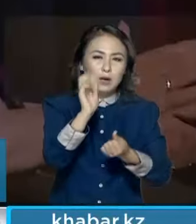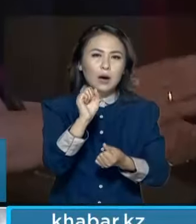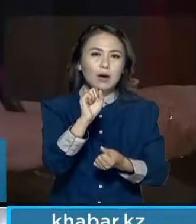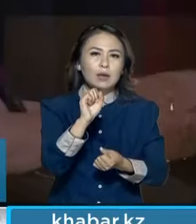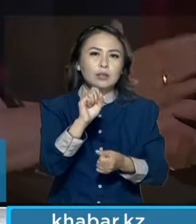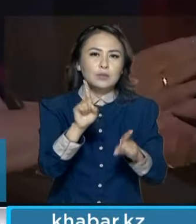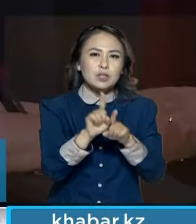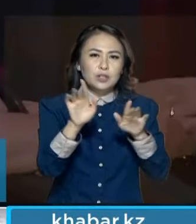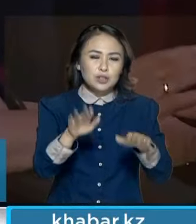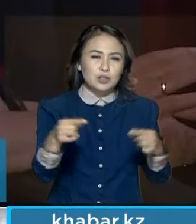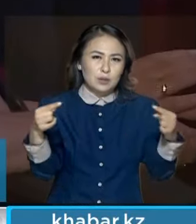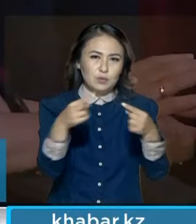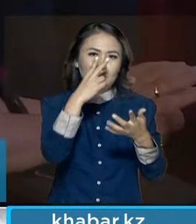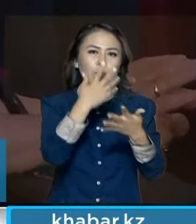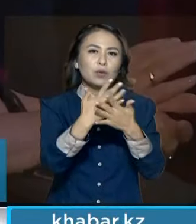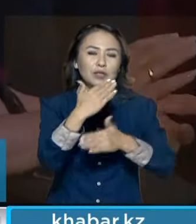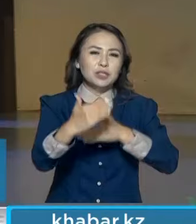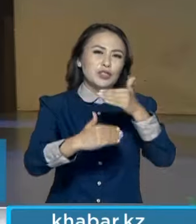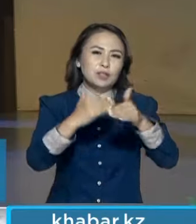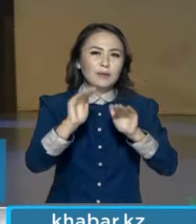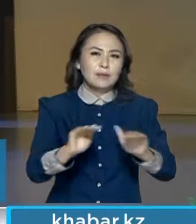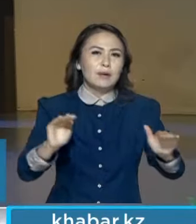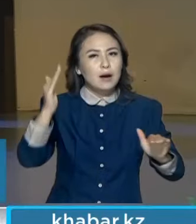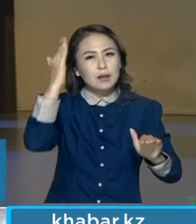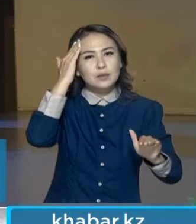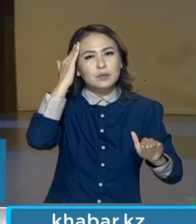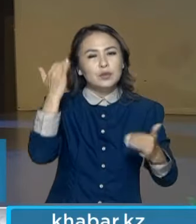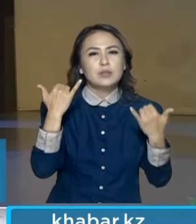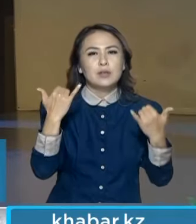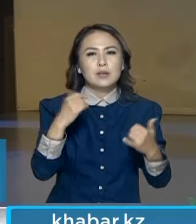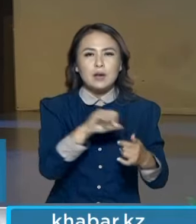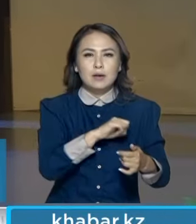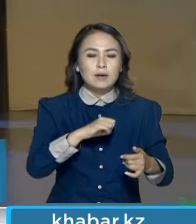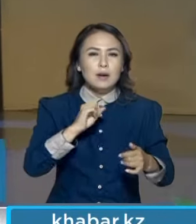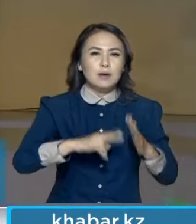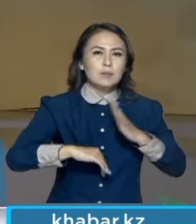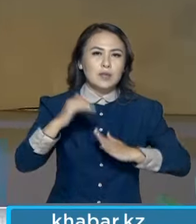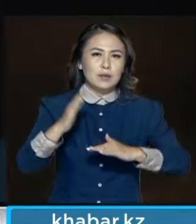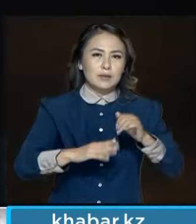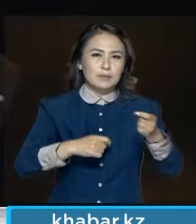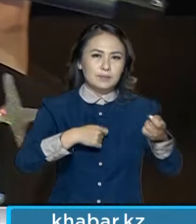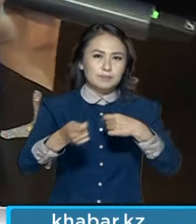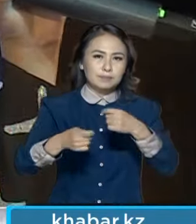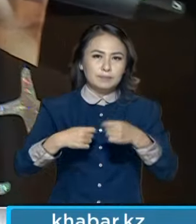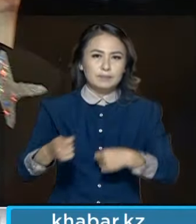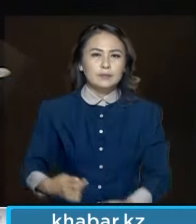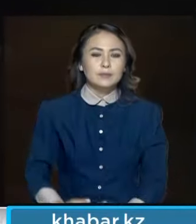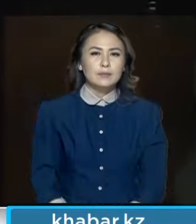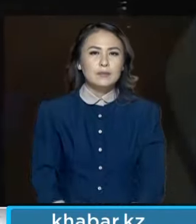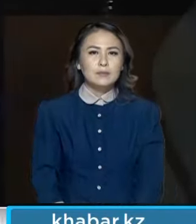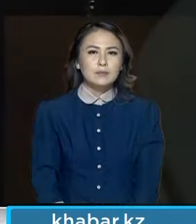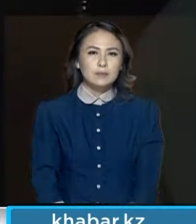білдіреді. Ал шығармашылығын шыңдап жүрген кішкентай таланттылар үшін бүгінгі сахна тәжірибе алмасу алаңы екен.